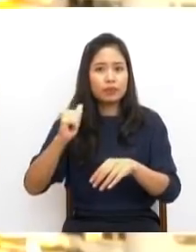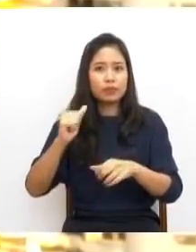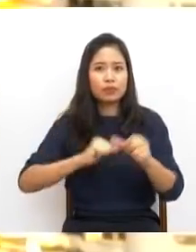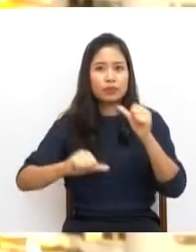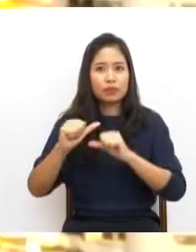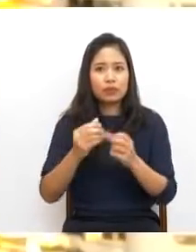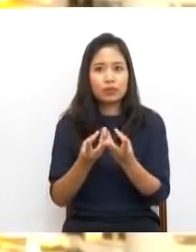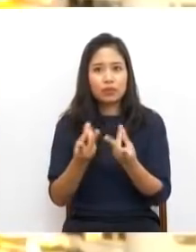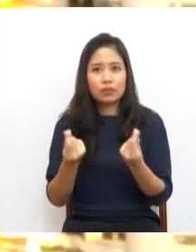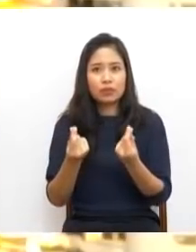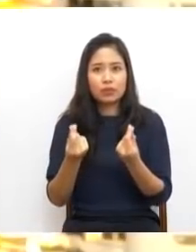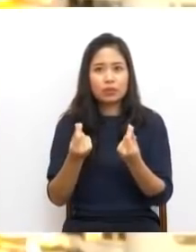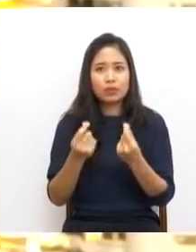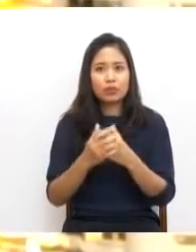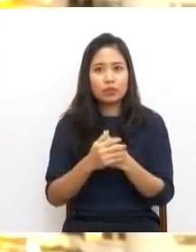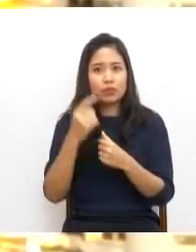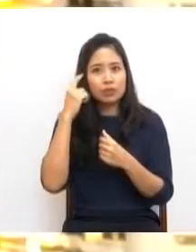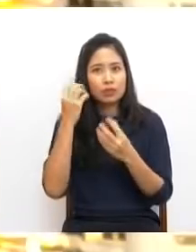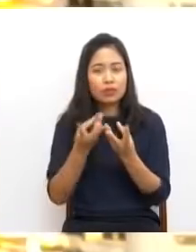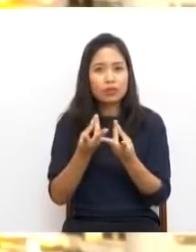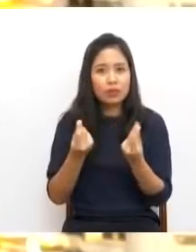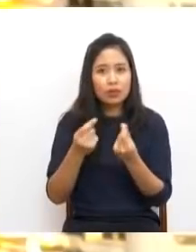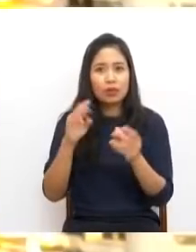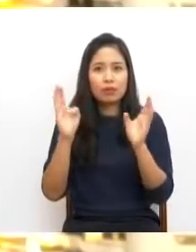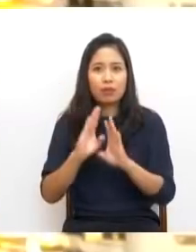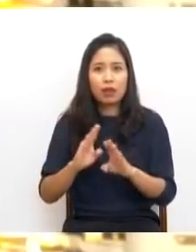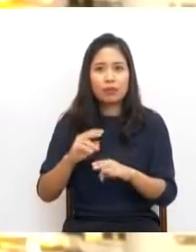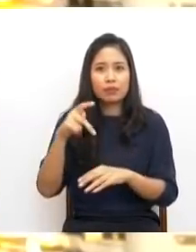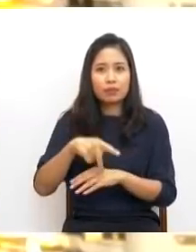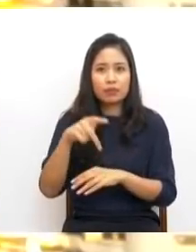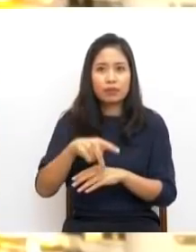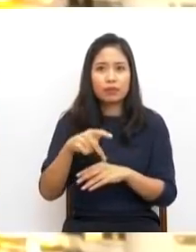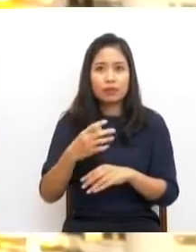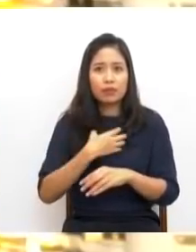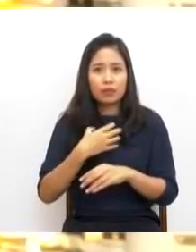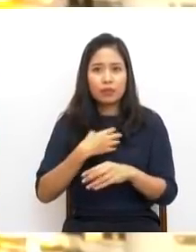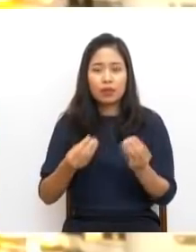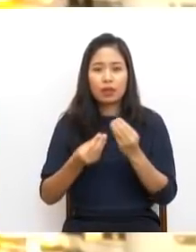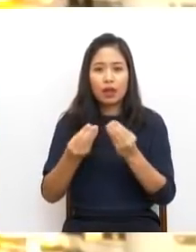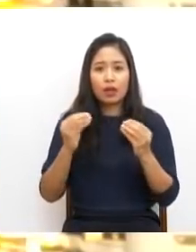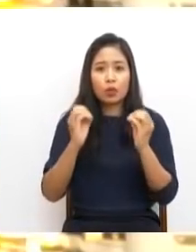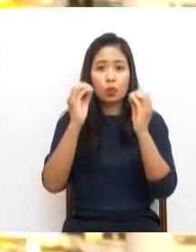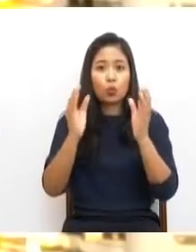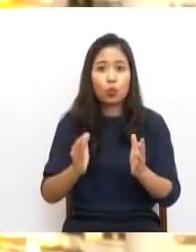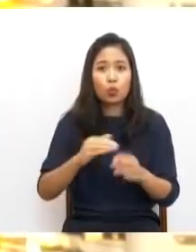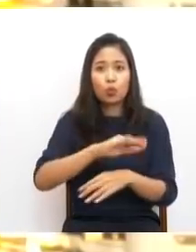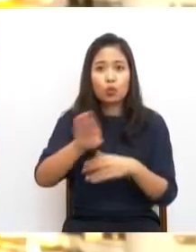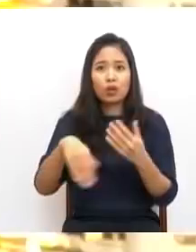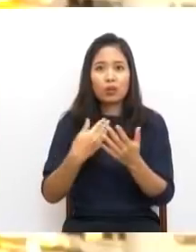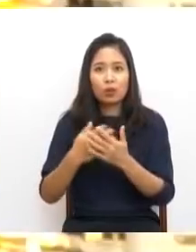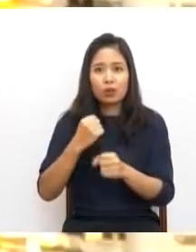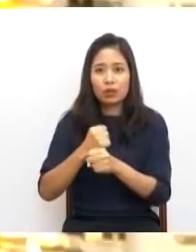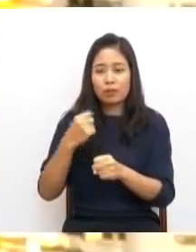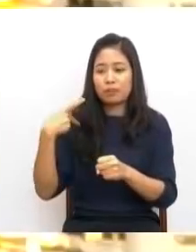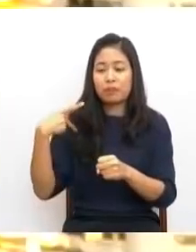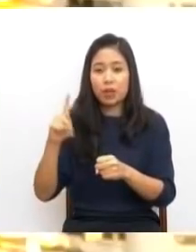บบมีเหตุมีผลเรื่องเกี่ยวกับโคดดิ้งเข้าไปด้วยคราวนี้เราเลยรู้สึกอยากจะให้คุณครูเนี่ยได้นำรายการไปใช้ให้เกิดประโยชน์เราก็เล